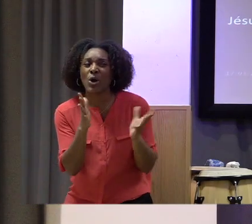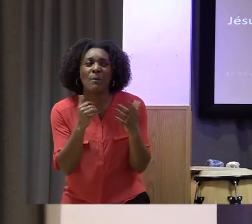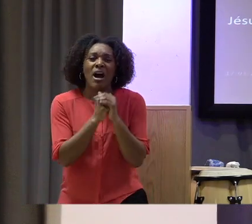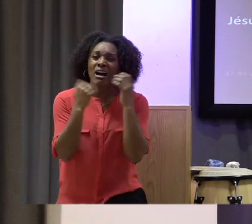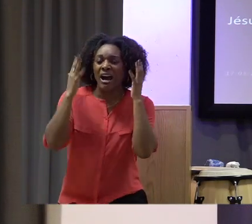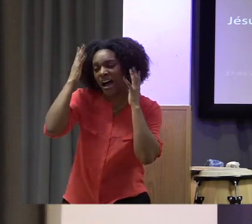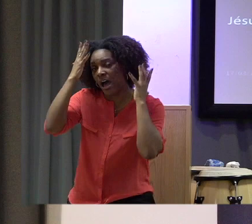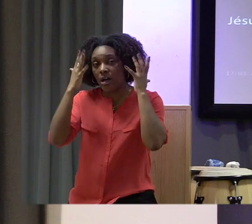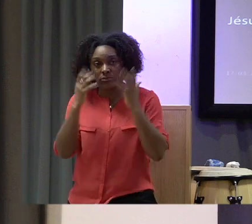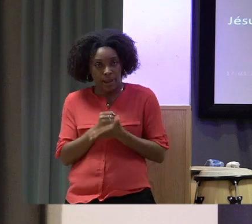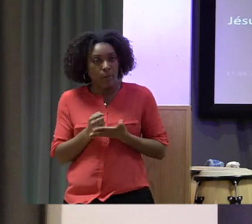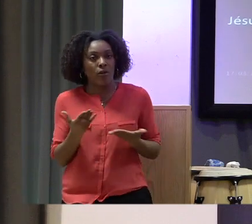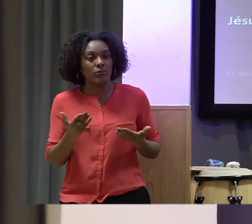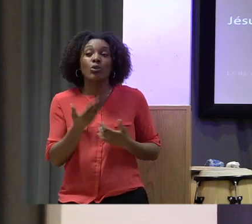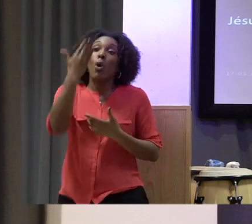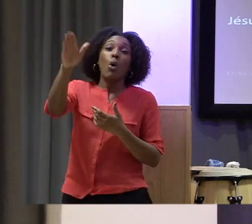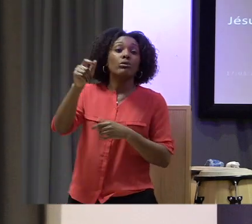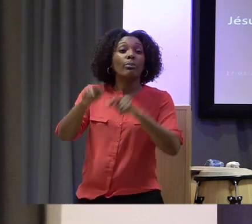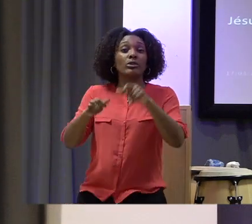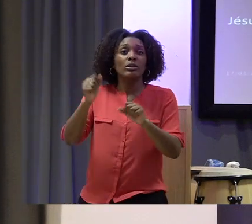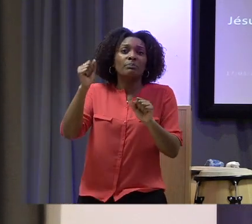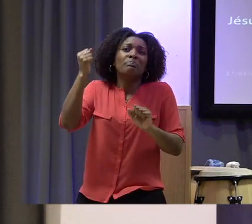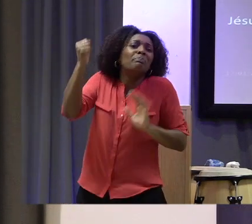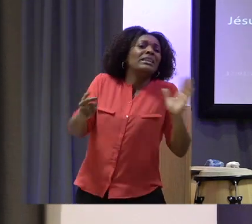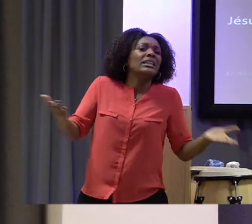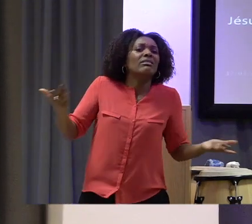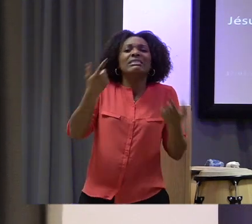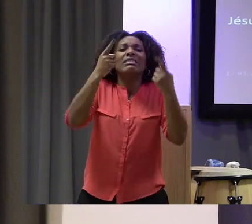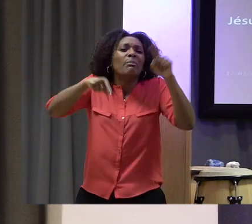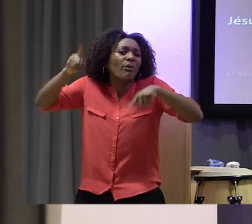Pour d'autres, ce sont des choses beaucoup plus graves que cela.